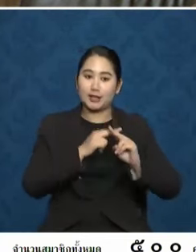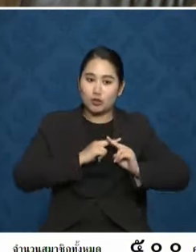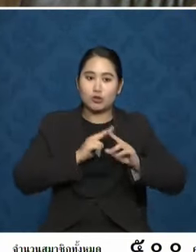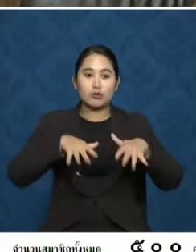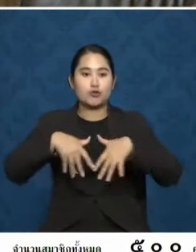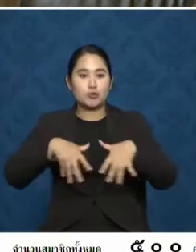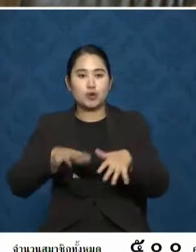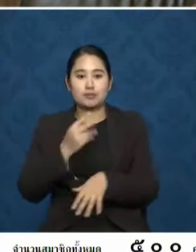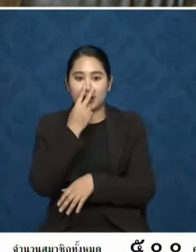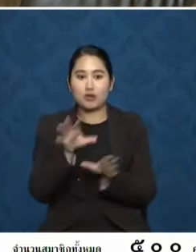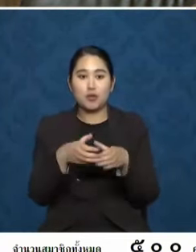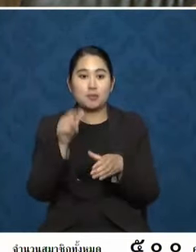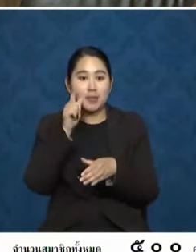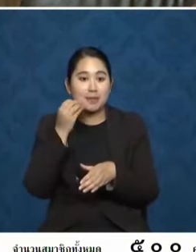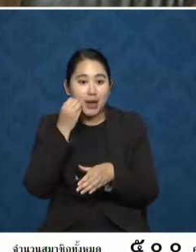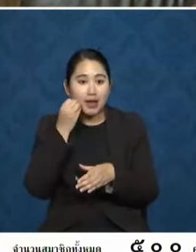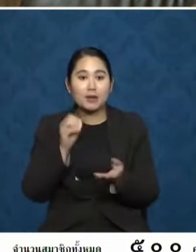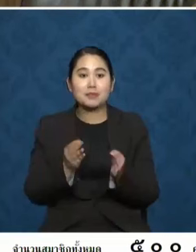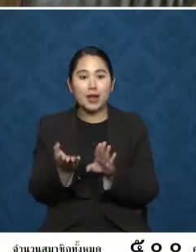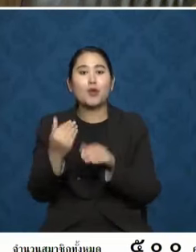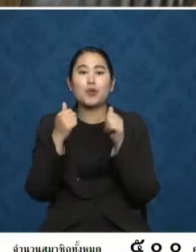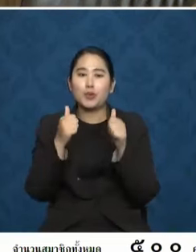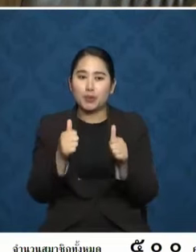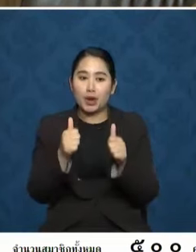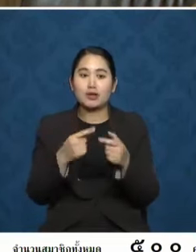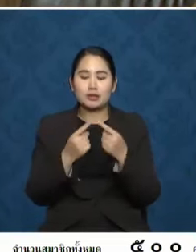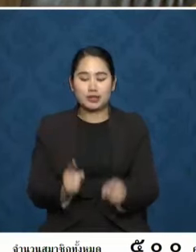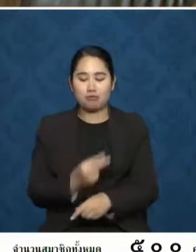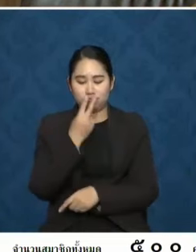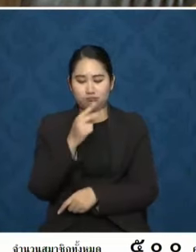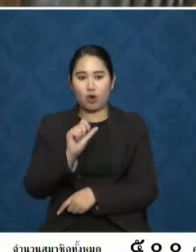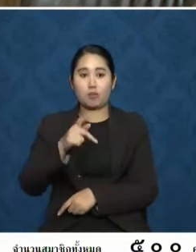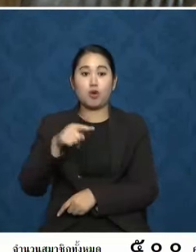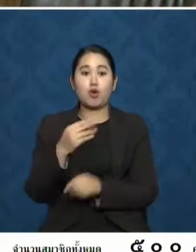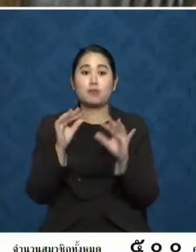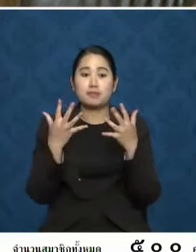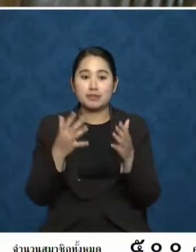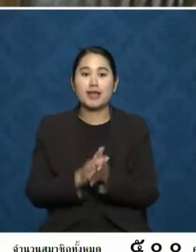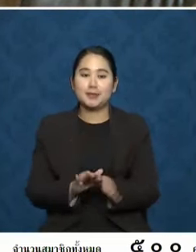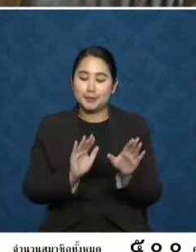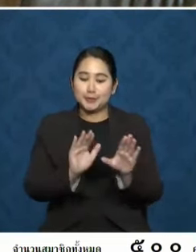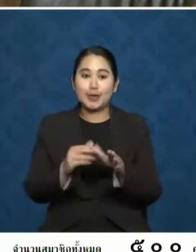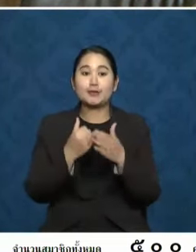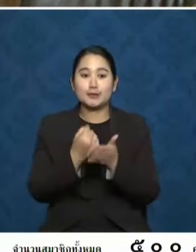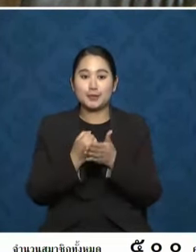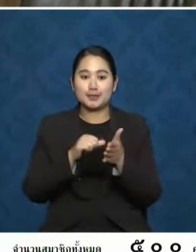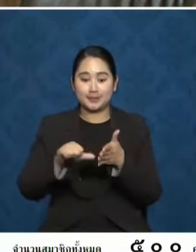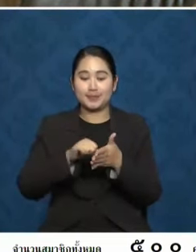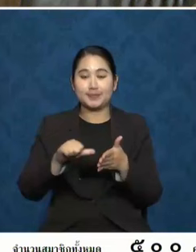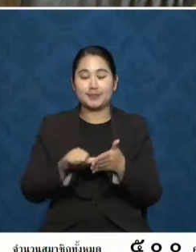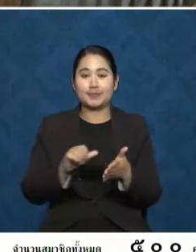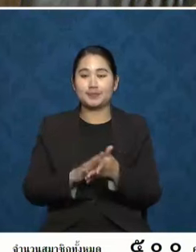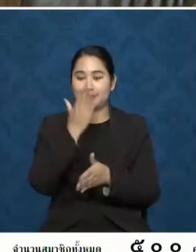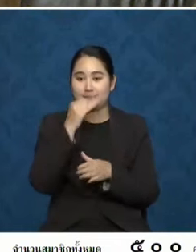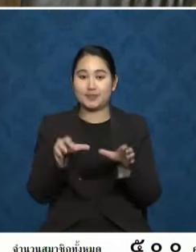หแมบ้าน ได ช ช รัต่ไมมโ Drum jong hauler ปปงนินึก่